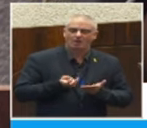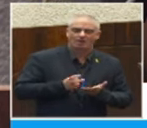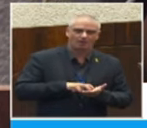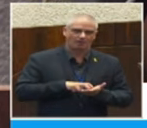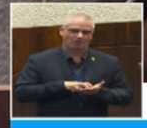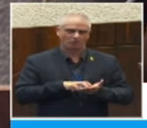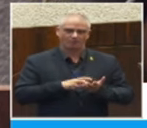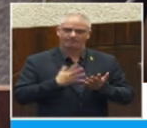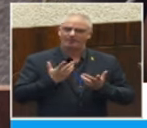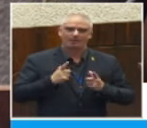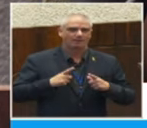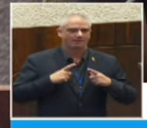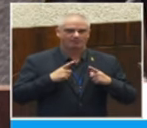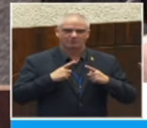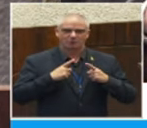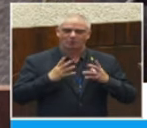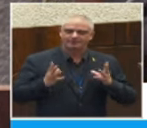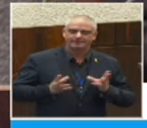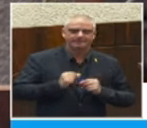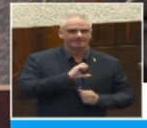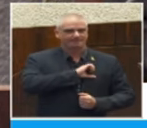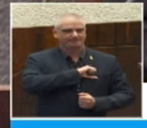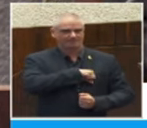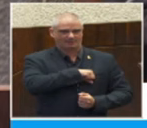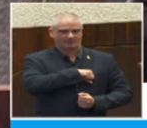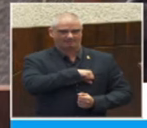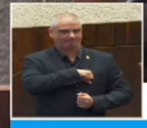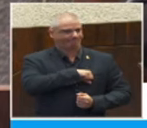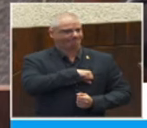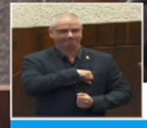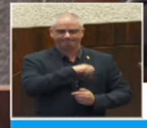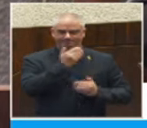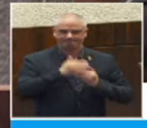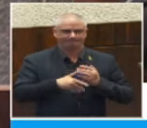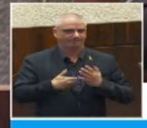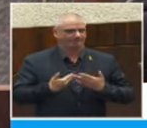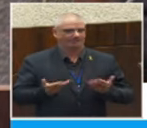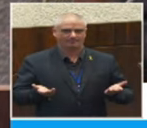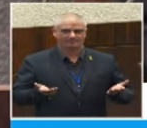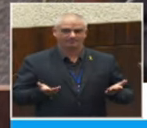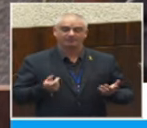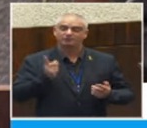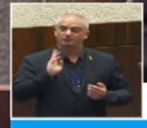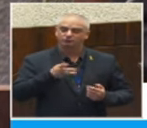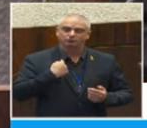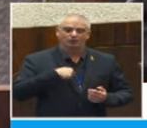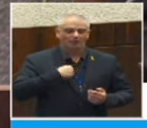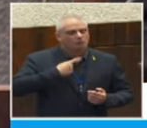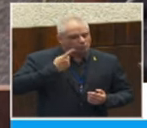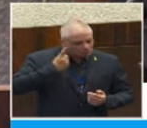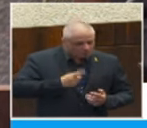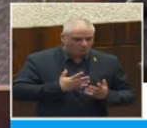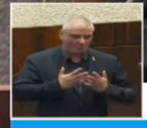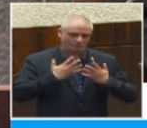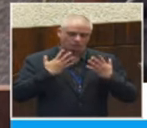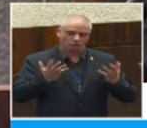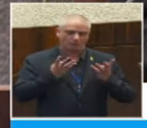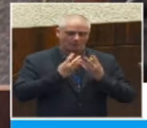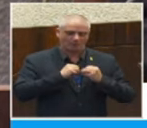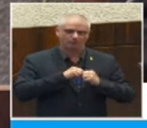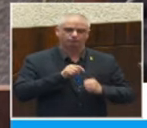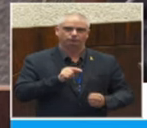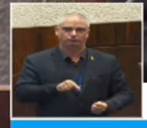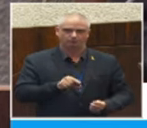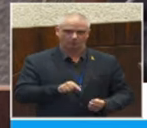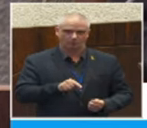לחיות לצד הכאב שאינו מרפא. יש לנו מחויבות גדולה למשפחות הללו,